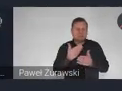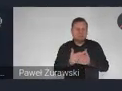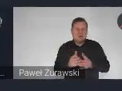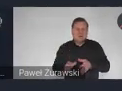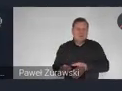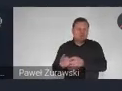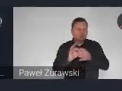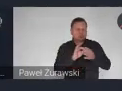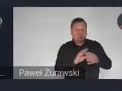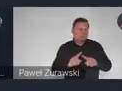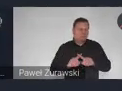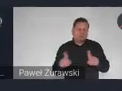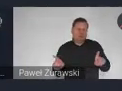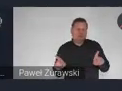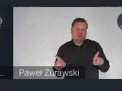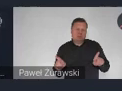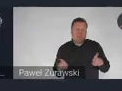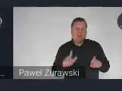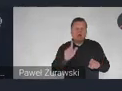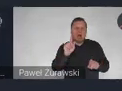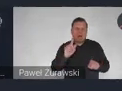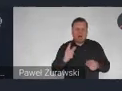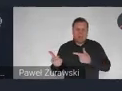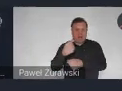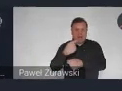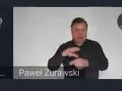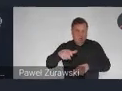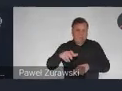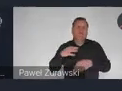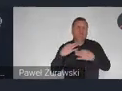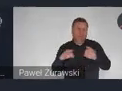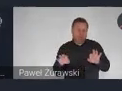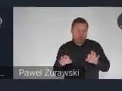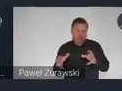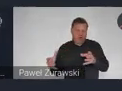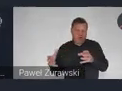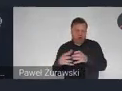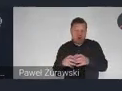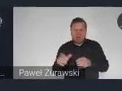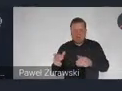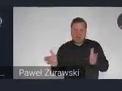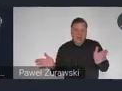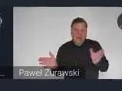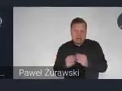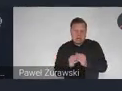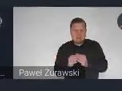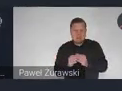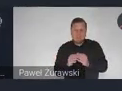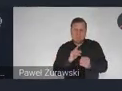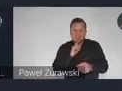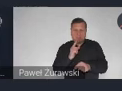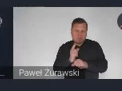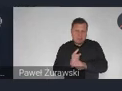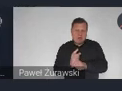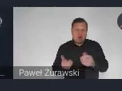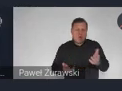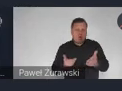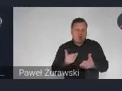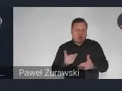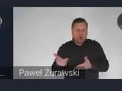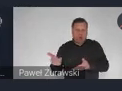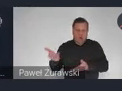można Natomiast stworzyć grupę partnerską i razem właśnie zdecydować się na złożenie oferty